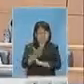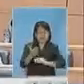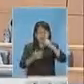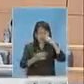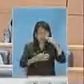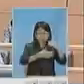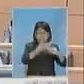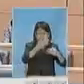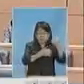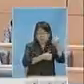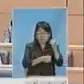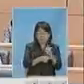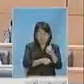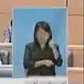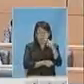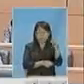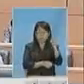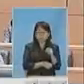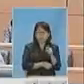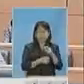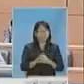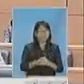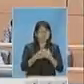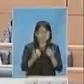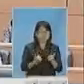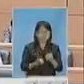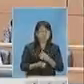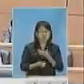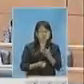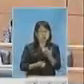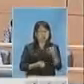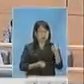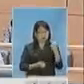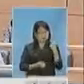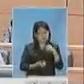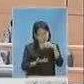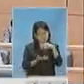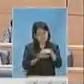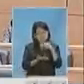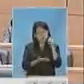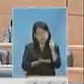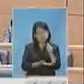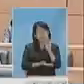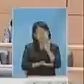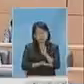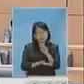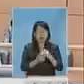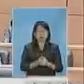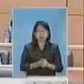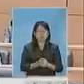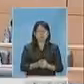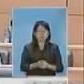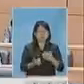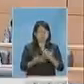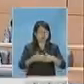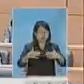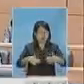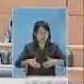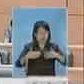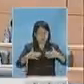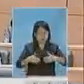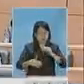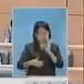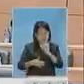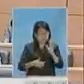ได้หรือวันนี้จะคืนอำนาจวาสนาบารมีคืนลาภมิควรได้เพื่อให้